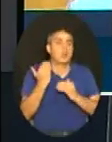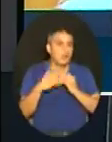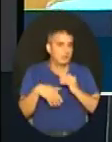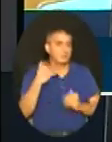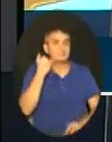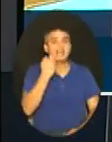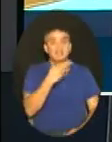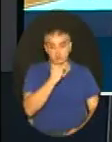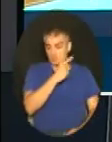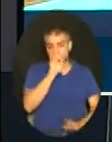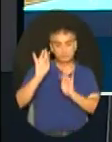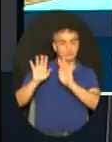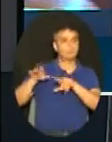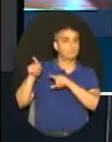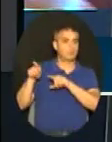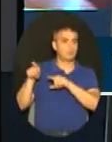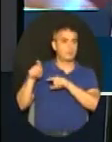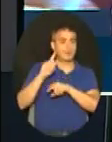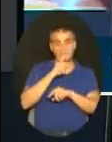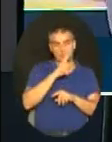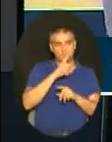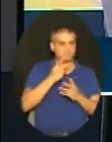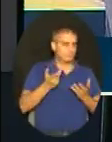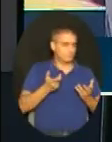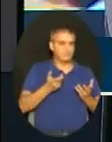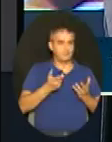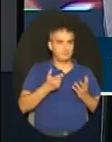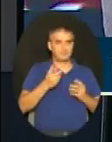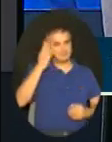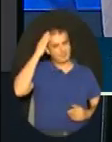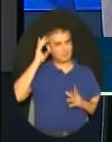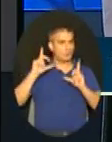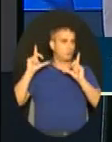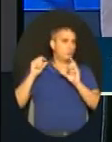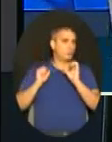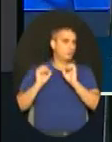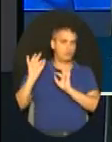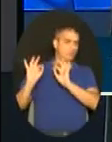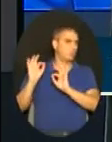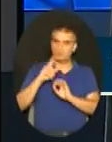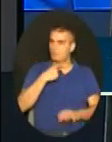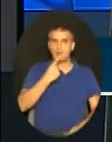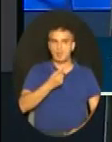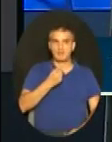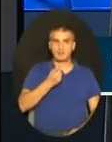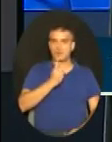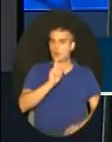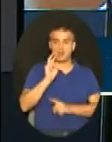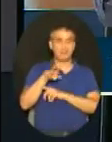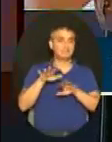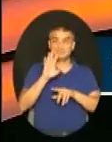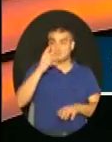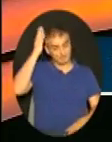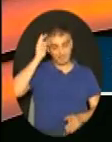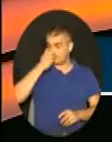הרצוג, שאומנם תוקף את הממשלה, אבל מרוקן את הכדורים של בנט. מדוע? כי הוא בעצם לא אמר לאו מוחלט לכניסה בממשלה. אם